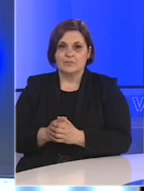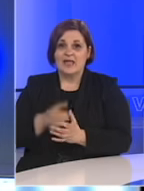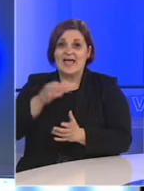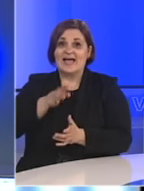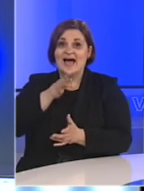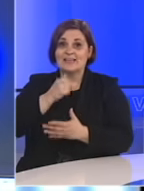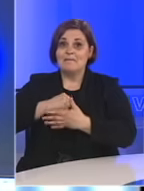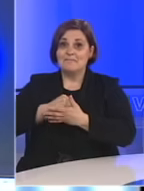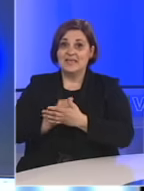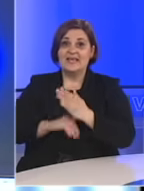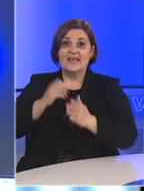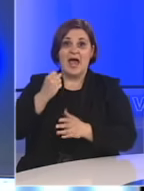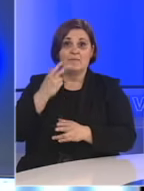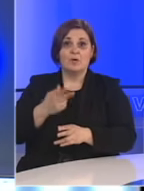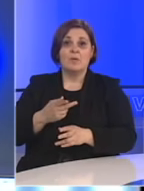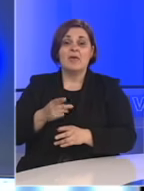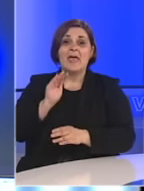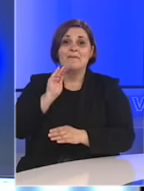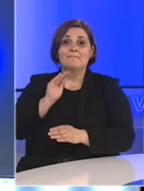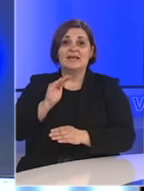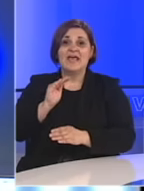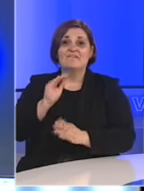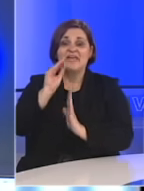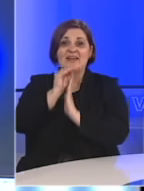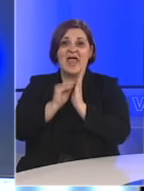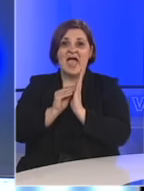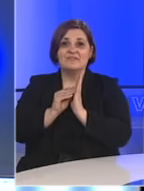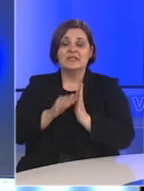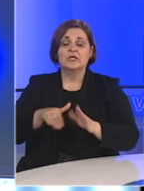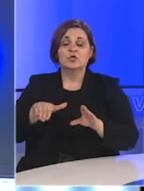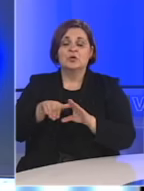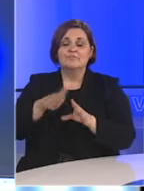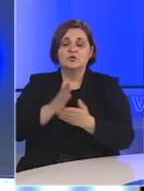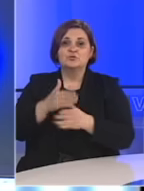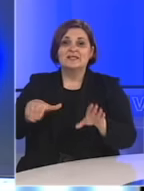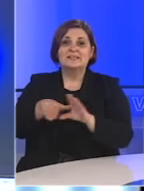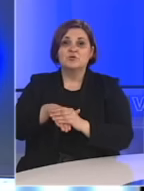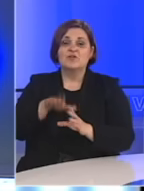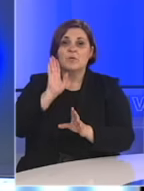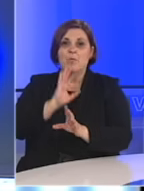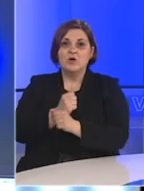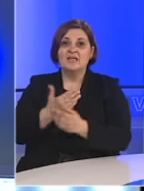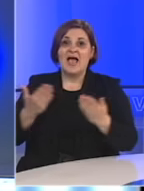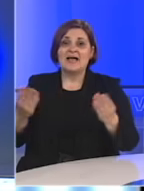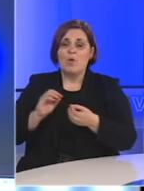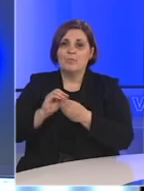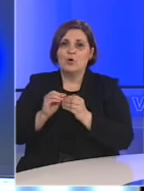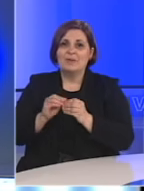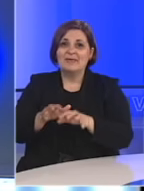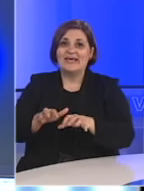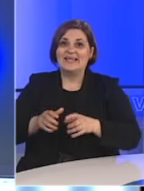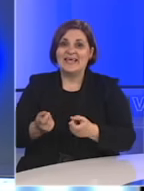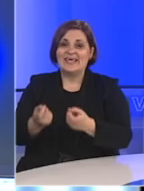Kanton Sarajevo bilježi najveći broj osoba prijavljenih na evidenciju službe za zapošljavanje u Bosni i Hercegovini kao posljedica